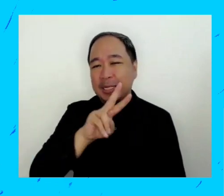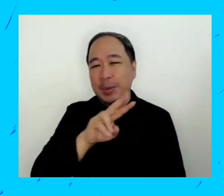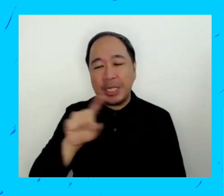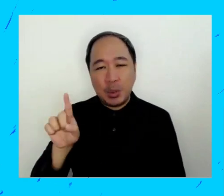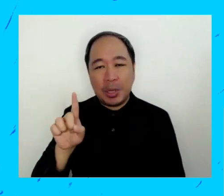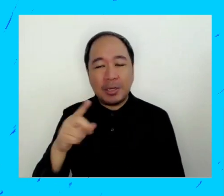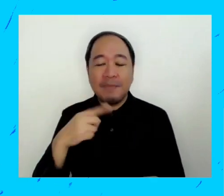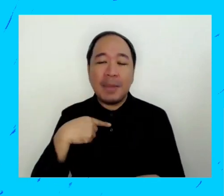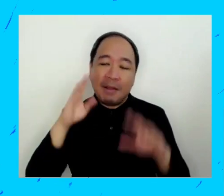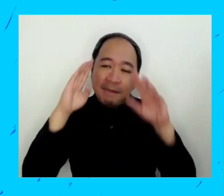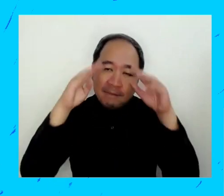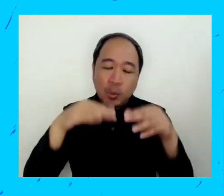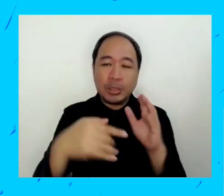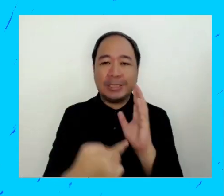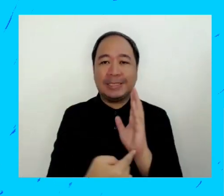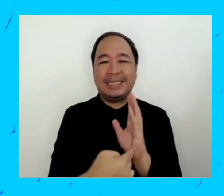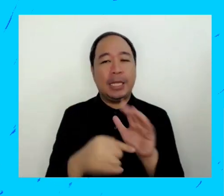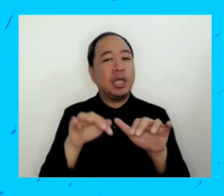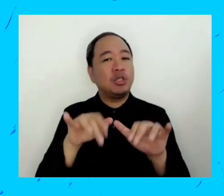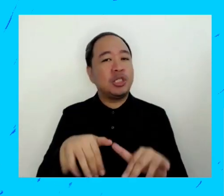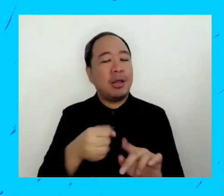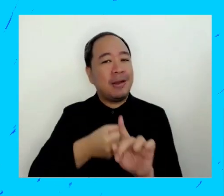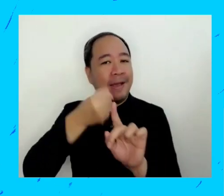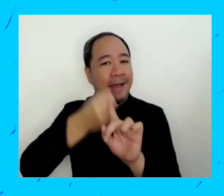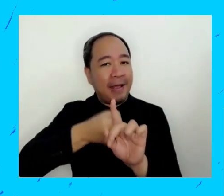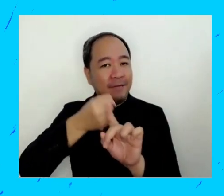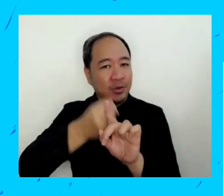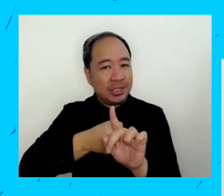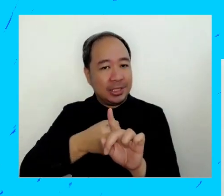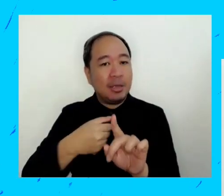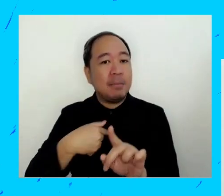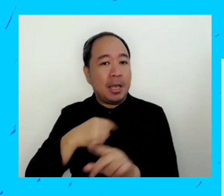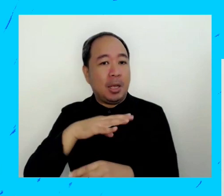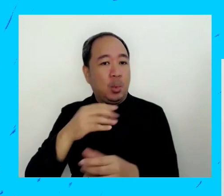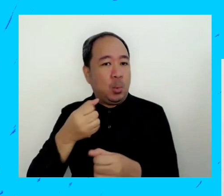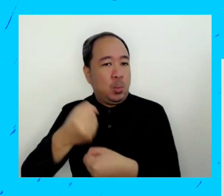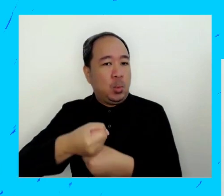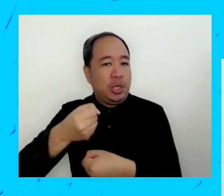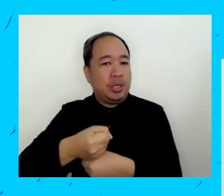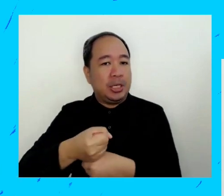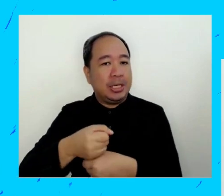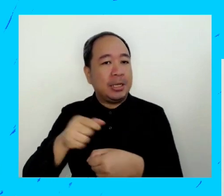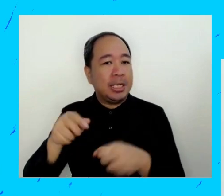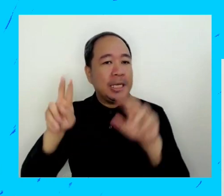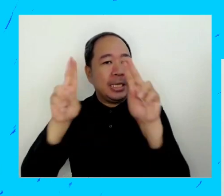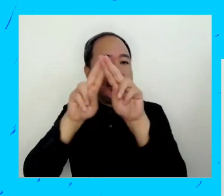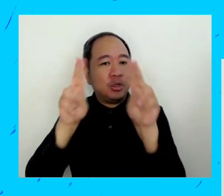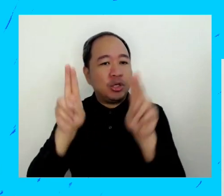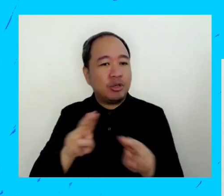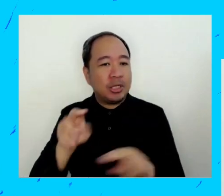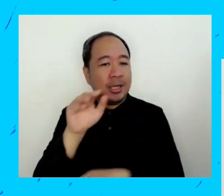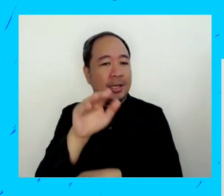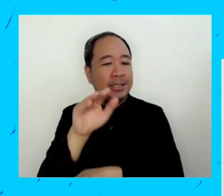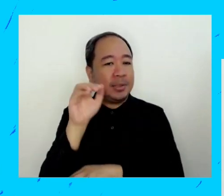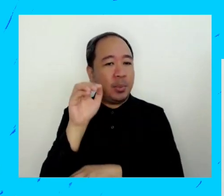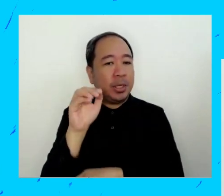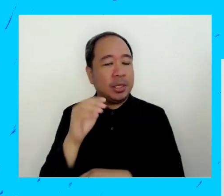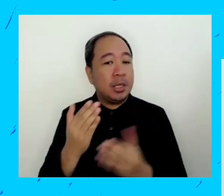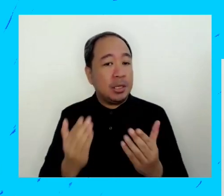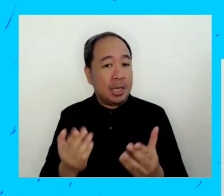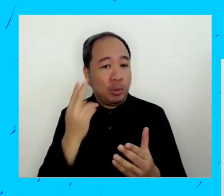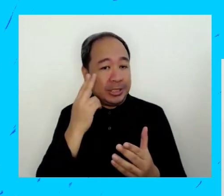demain. Je suis donc pour la doctrine digitale au Zimbabwe. Je suis très contente de